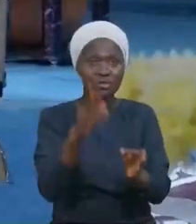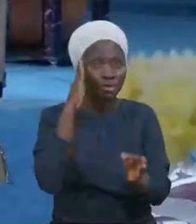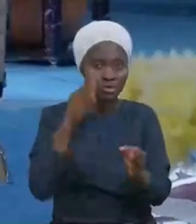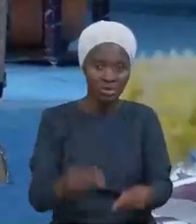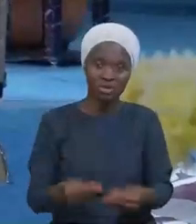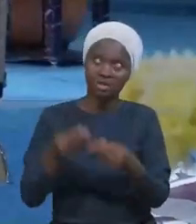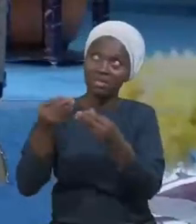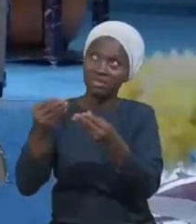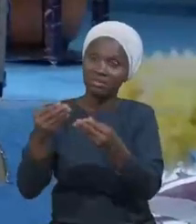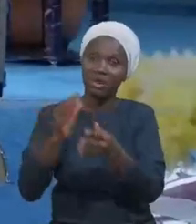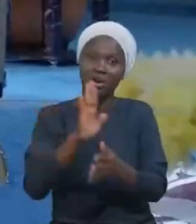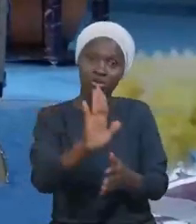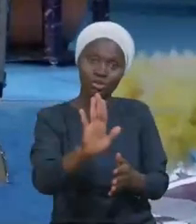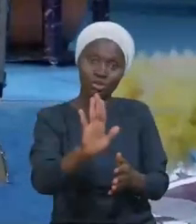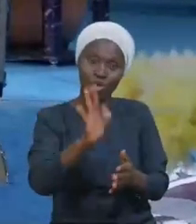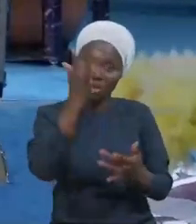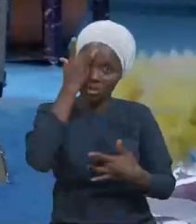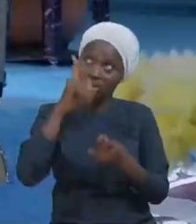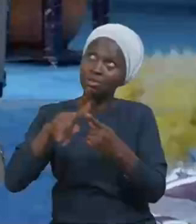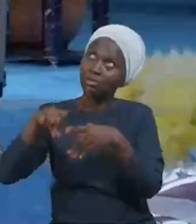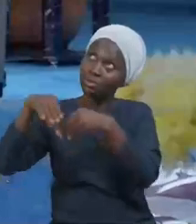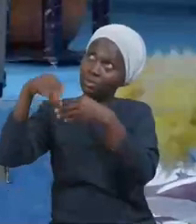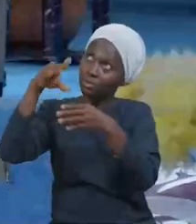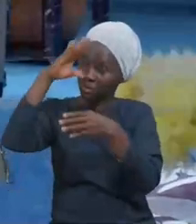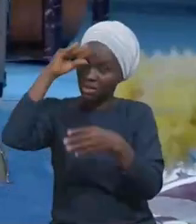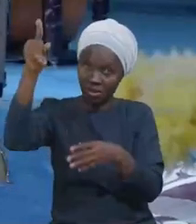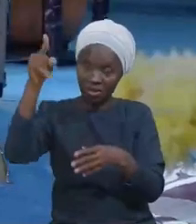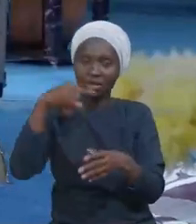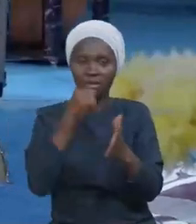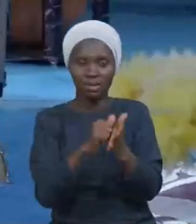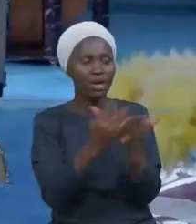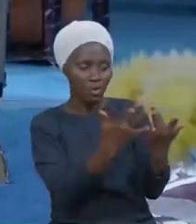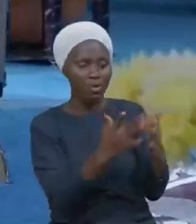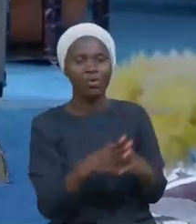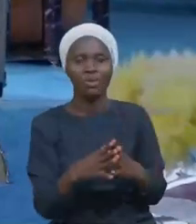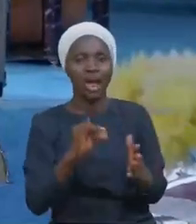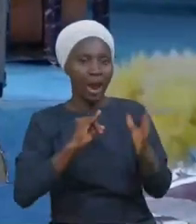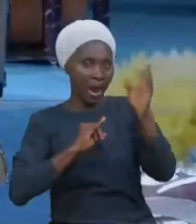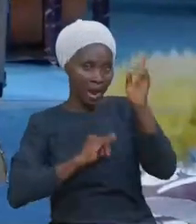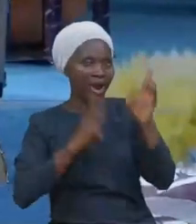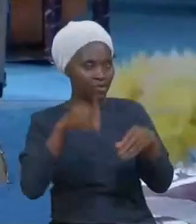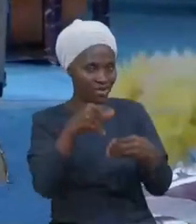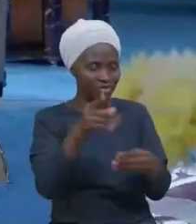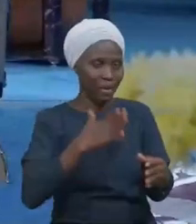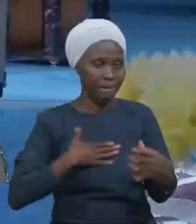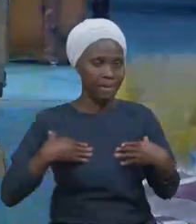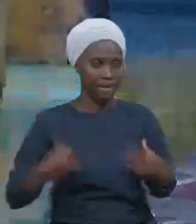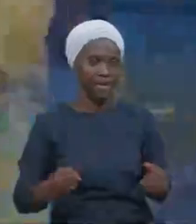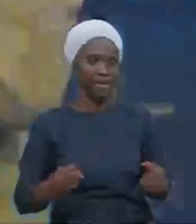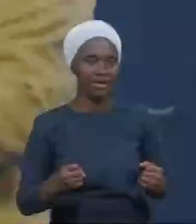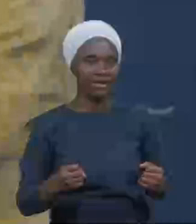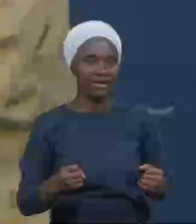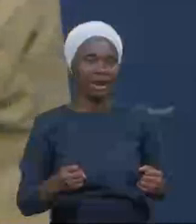maladie au Seigneur, dis, ne t'en va pas, je vais te donner ma guérison, la bonne santé parfaite.